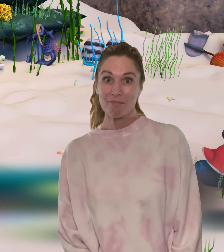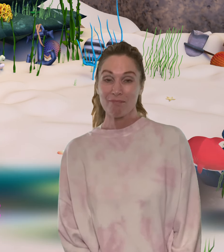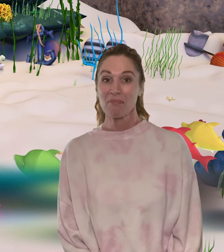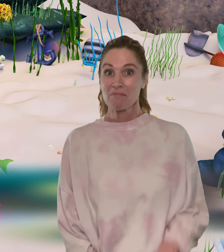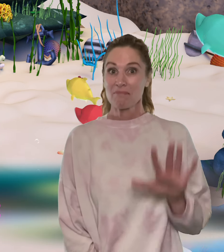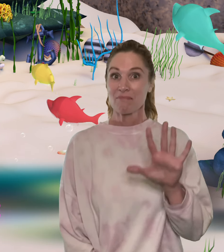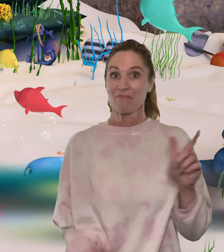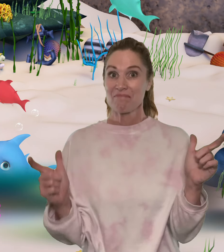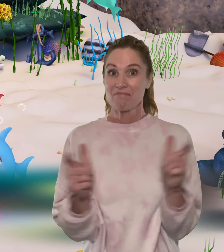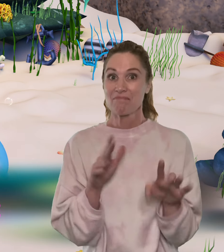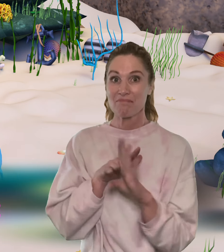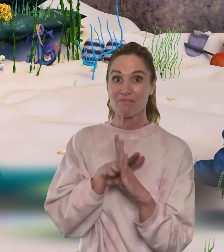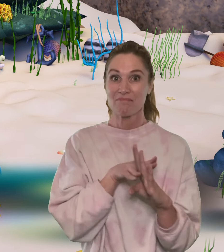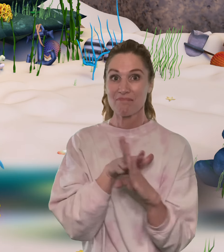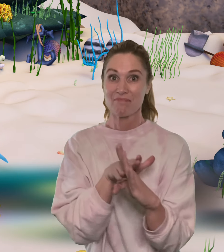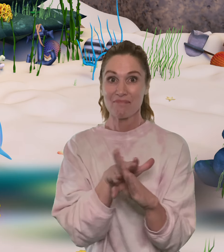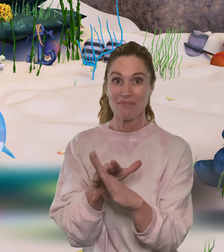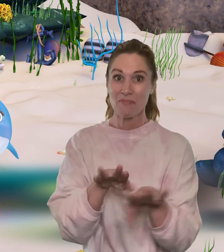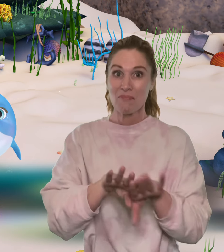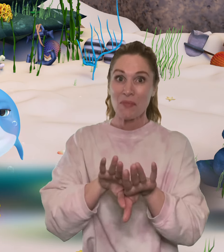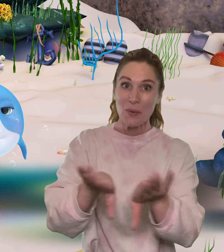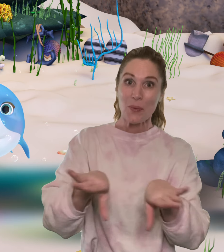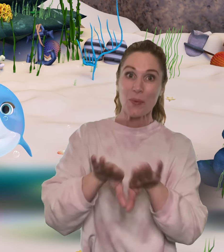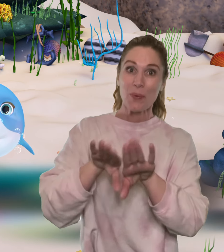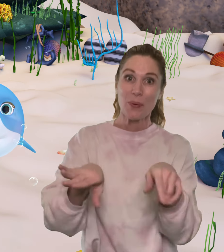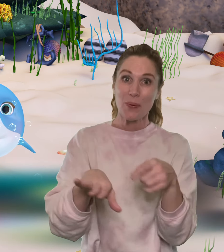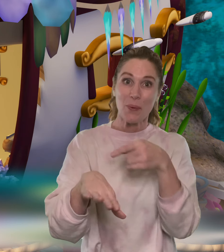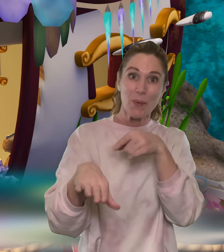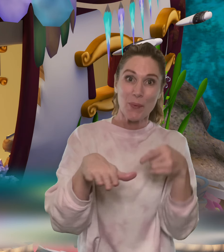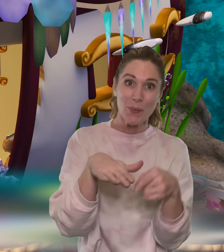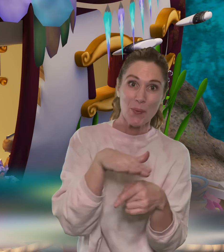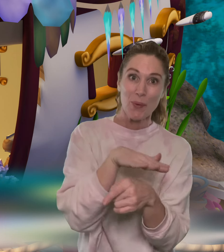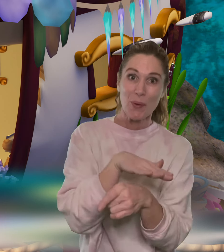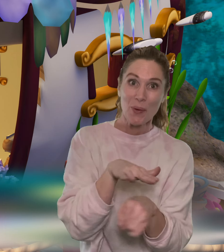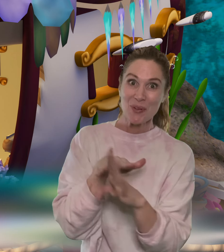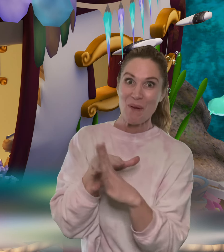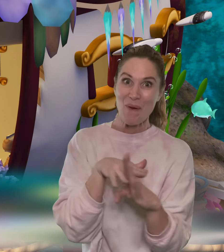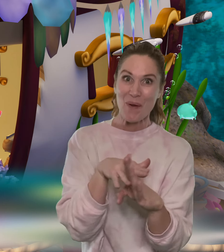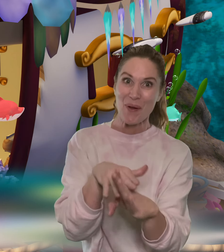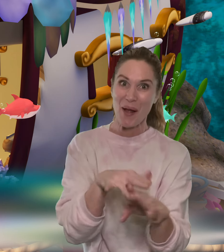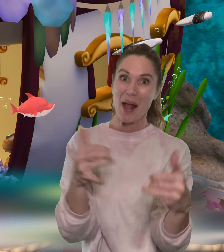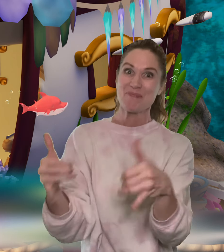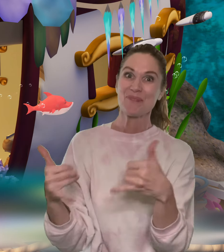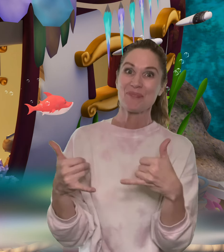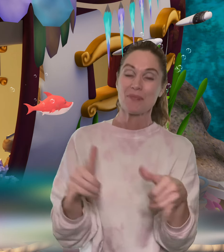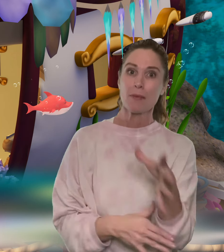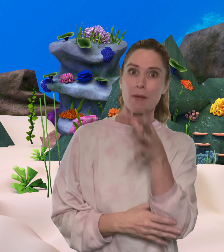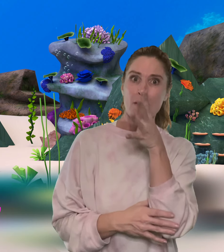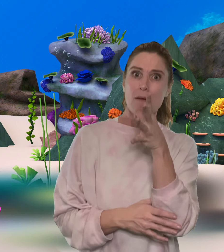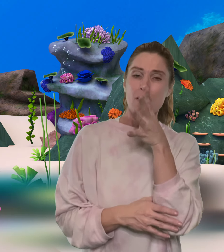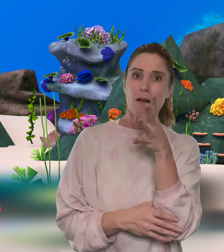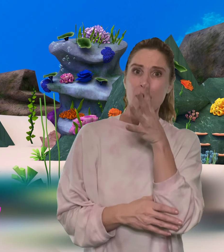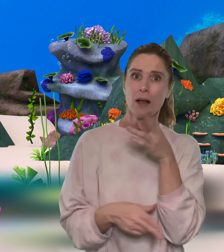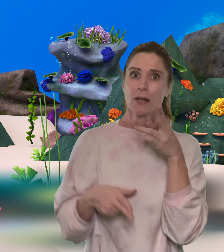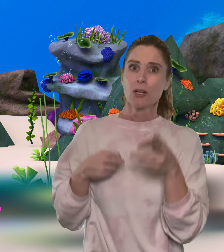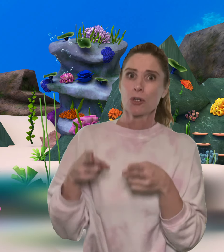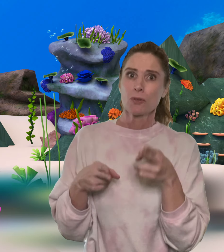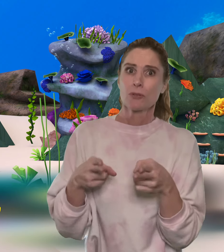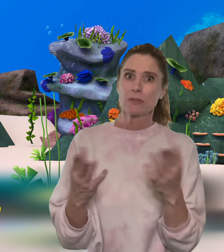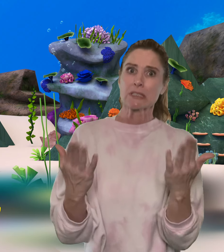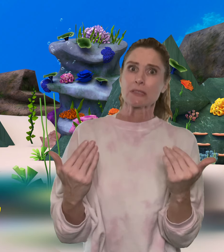サメごのがおでかけ泳いで泳い遠へママが